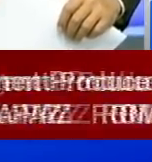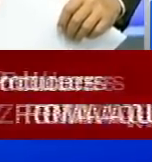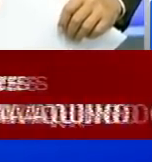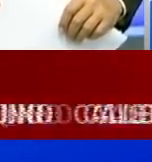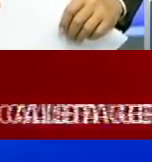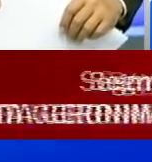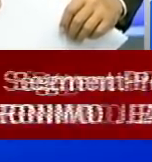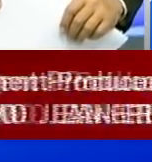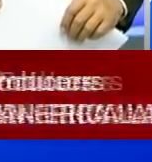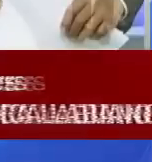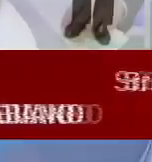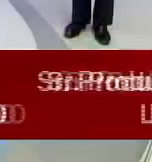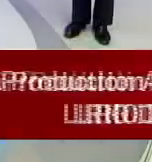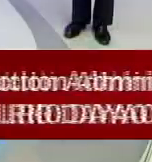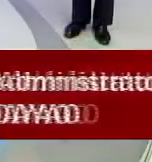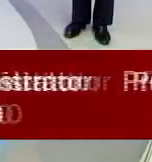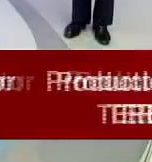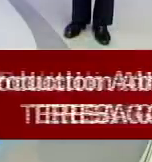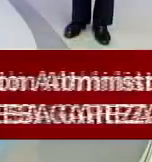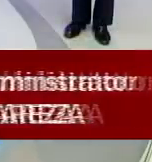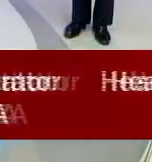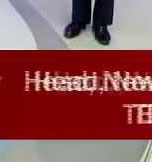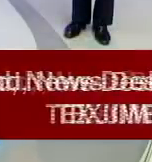Nakatutok kami 24 oras.